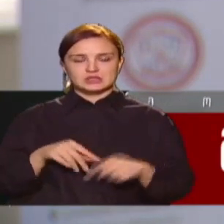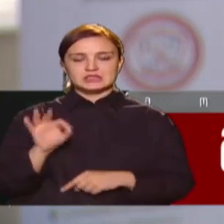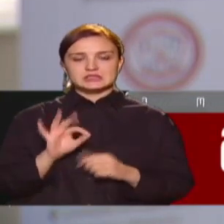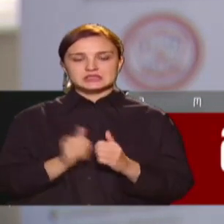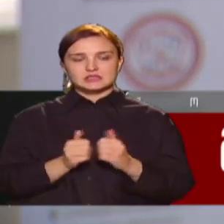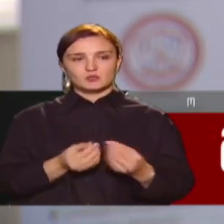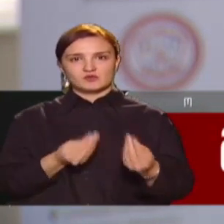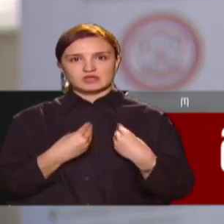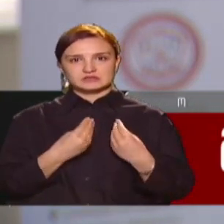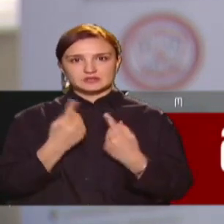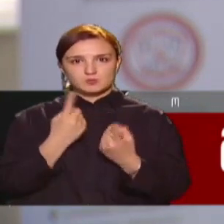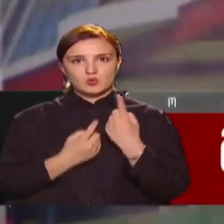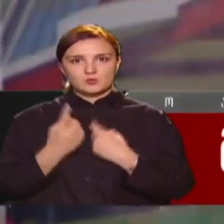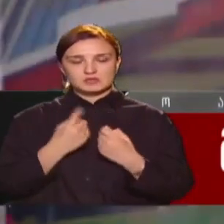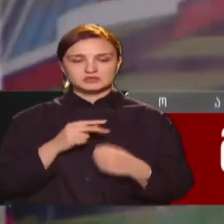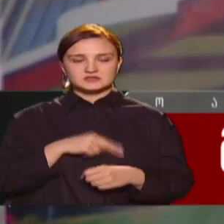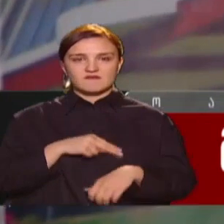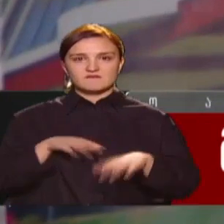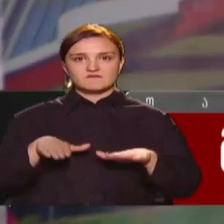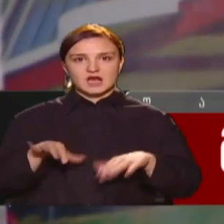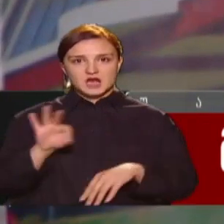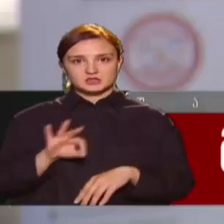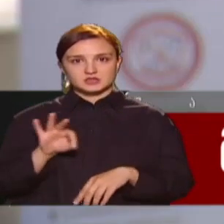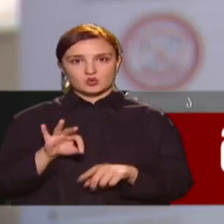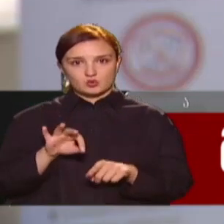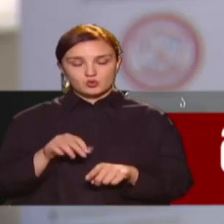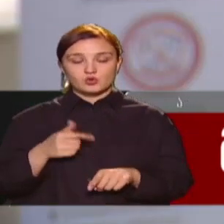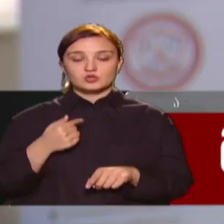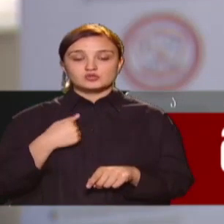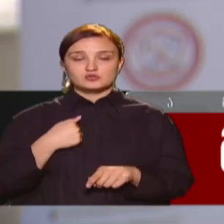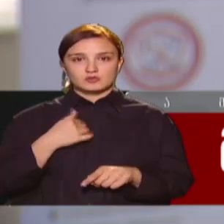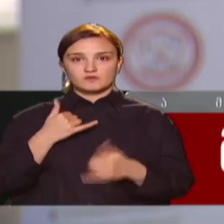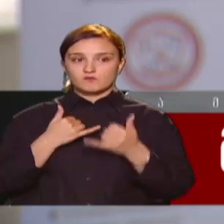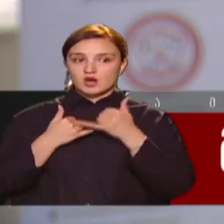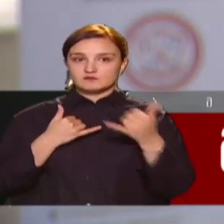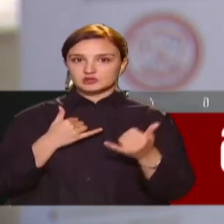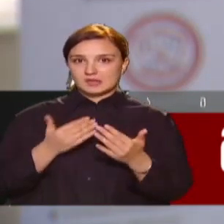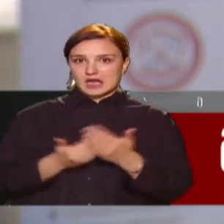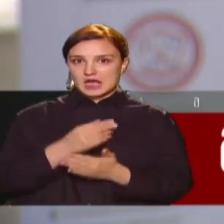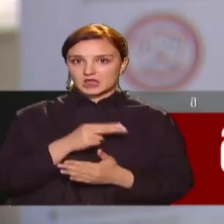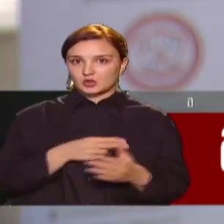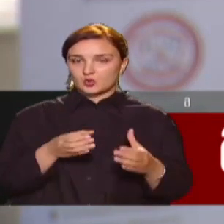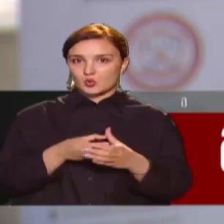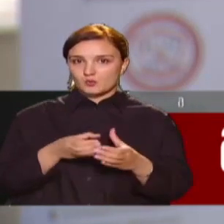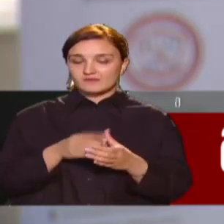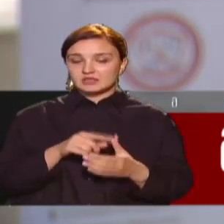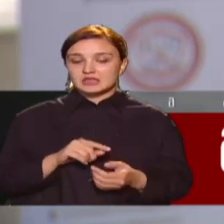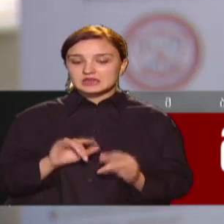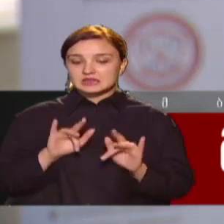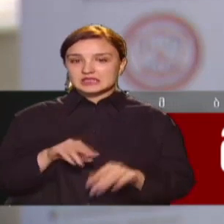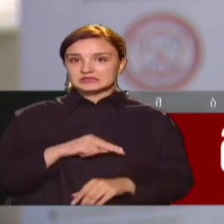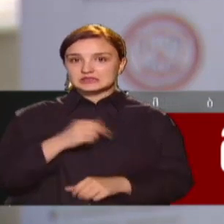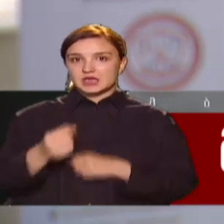სისტემატურად გვაწვდიან ინფორმაციას ვაკანსიების შესახებ და ჩვენც უგავშირდებით ახალ კომპანიებს, რათა დასაქმების